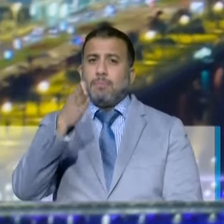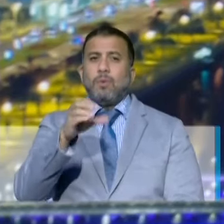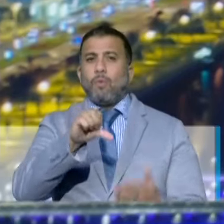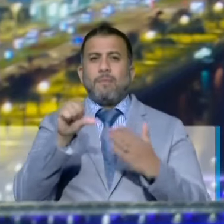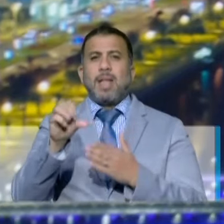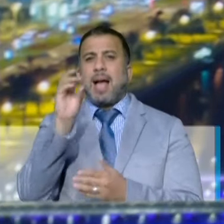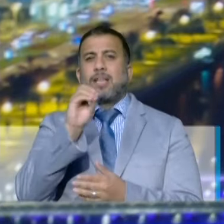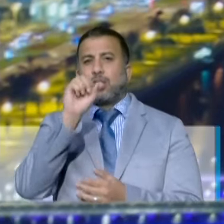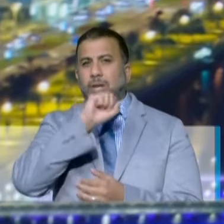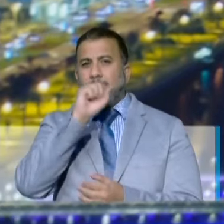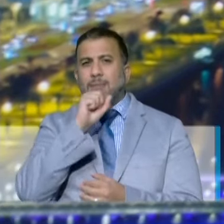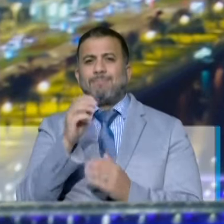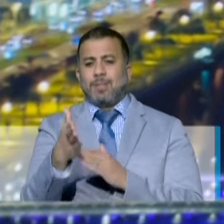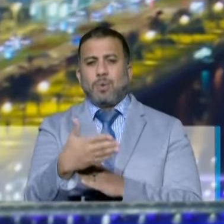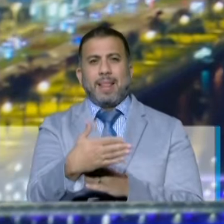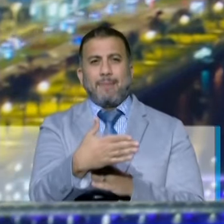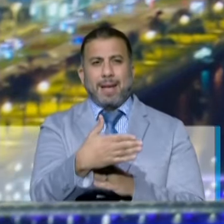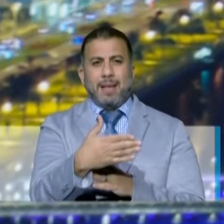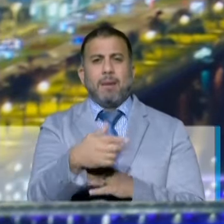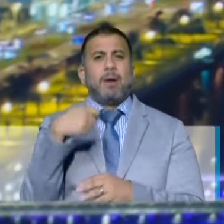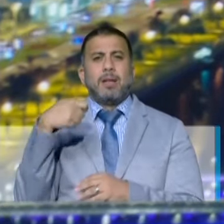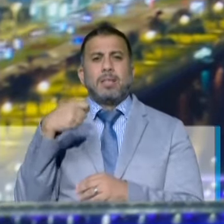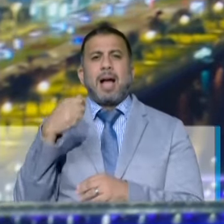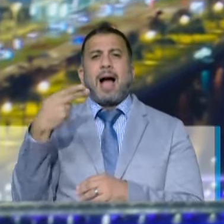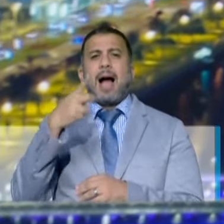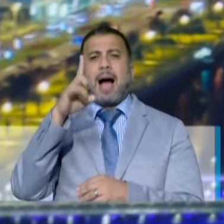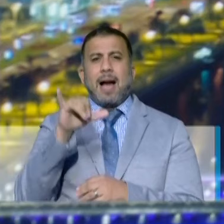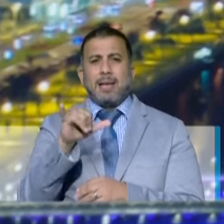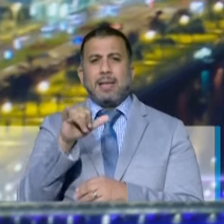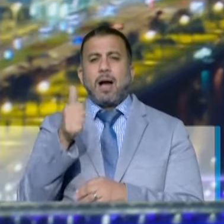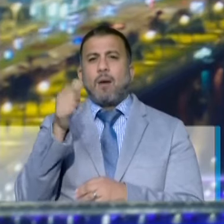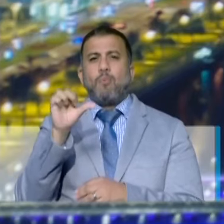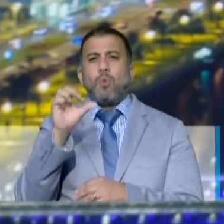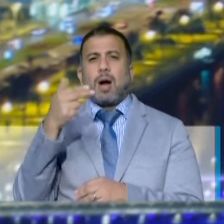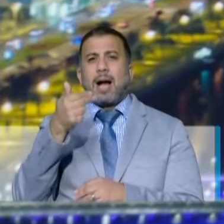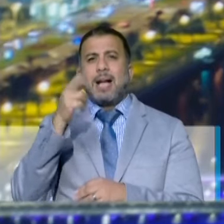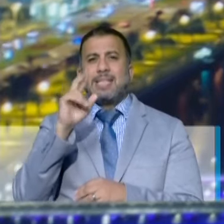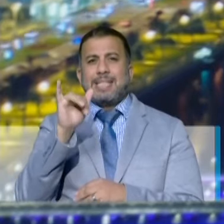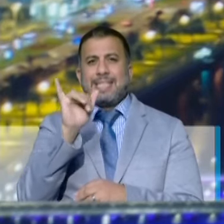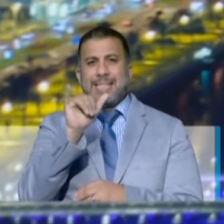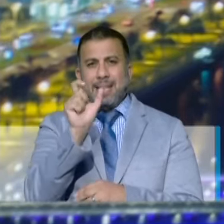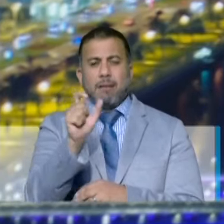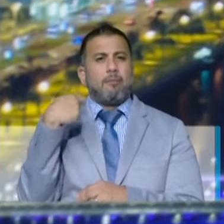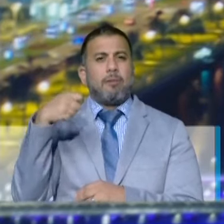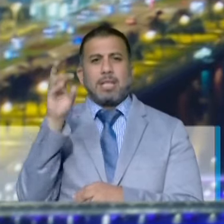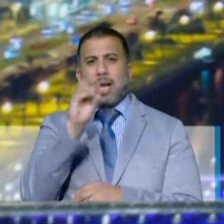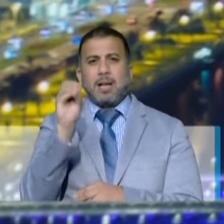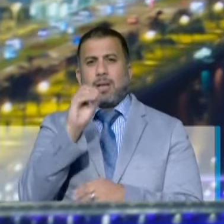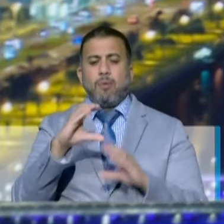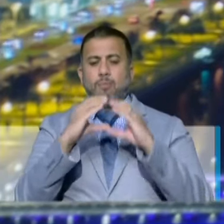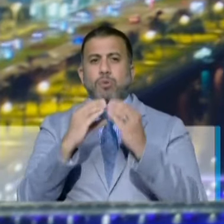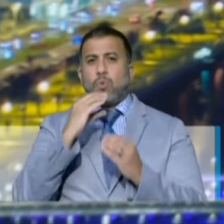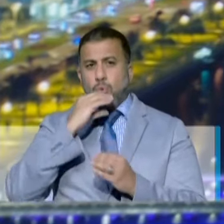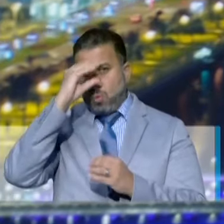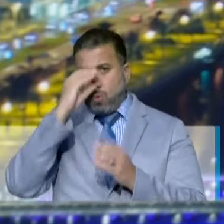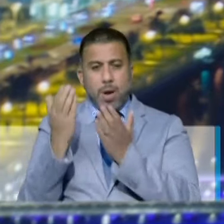زار وفد من هيئه الشرقه للثروه السمكيه برئاسه سعاده علي احمد ابو غازين رئيس الهيئه مجمع القران